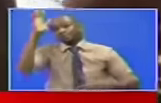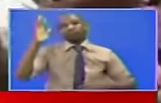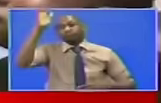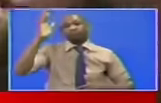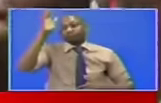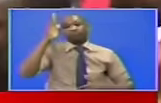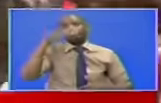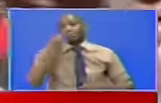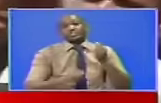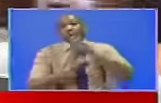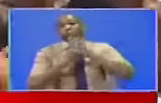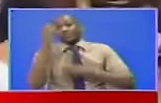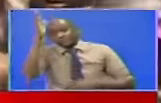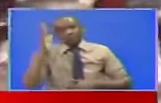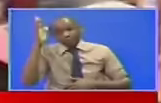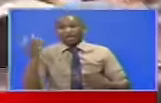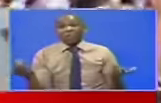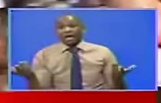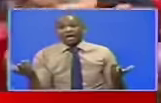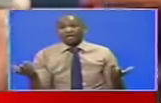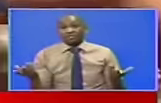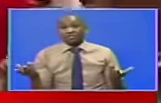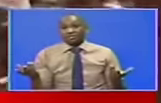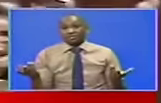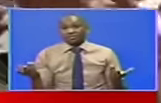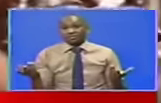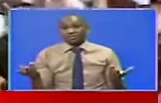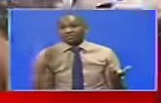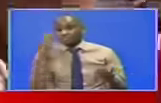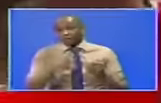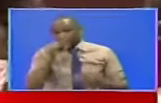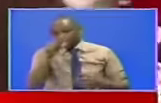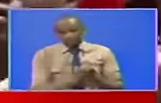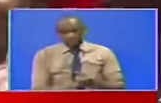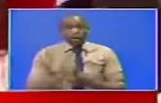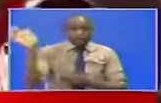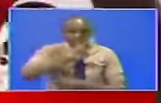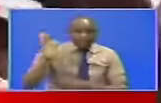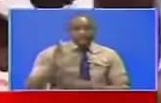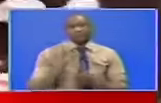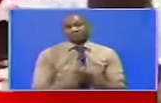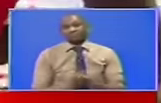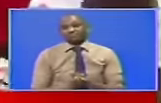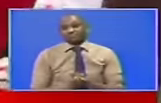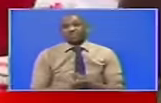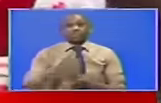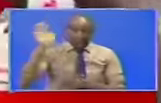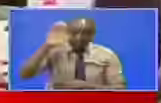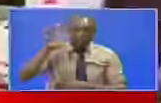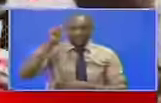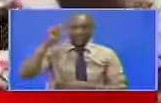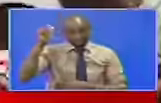mkono. Hapo tuone mkono. Ikisema Wiper nipe NASA. Wiper.